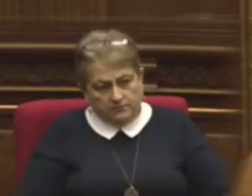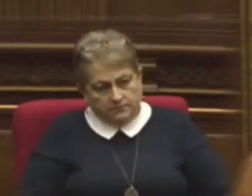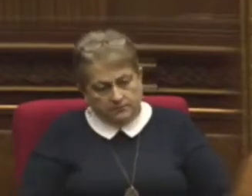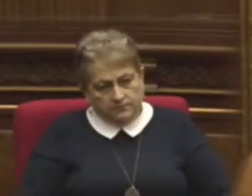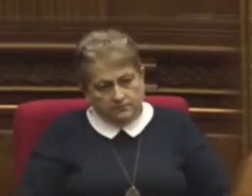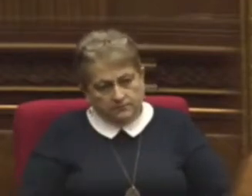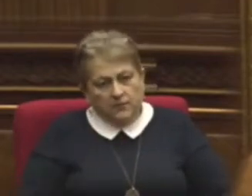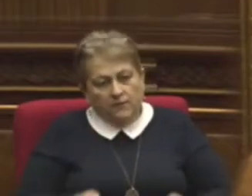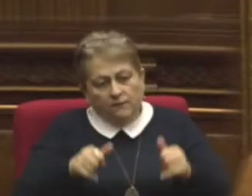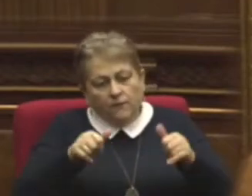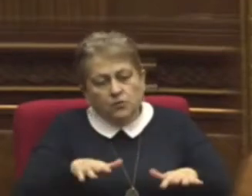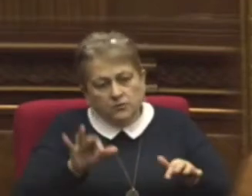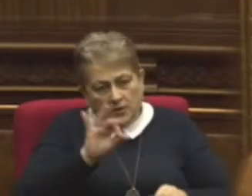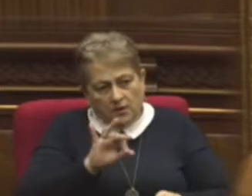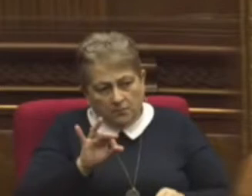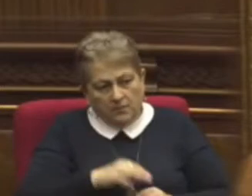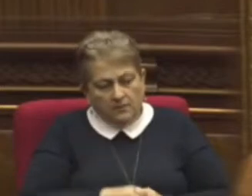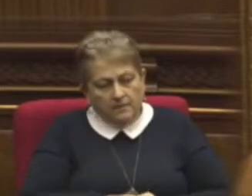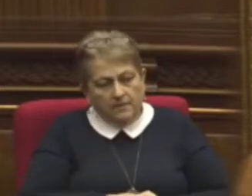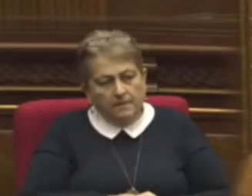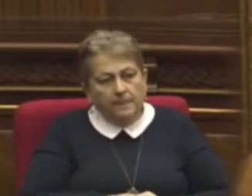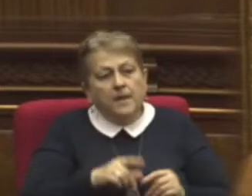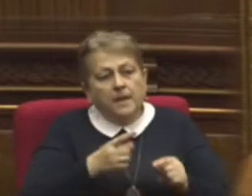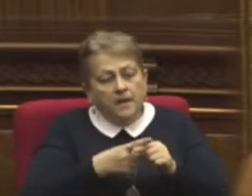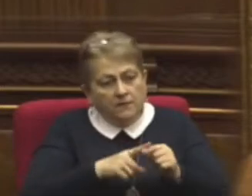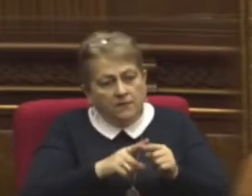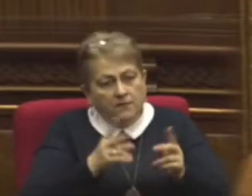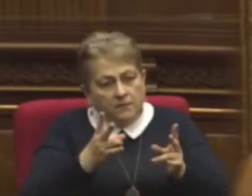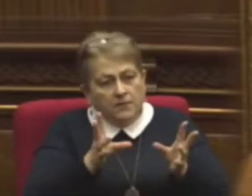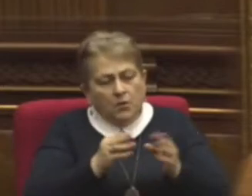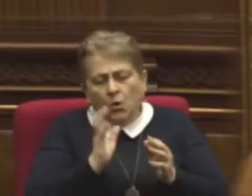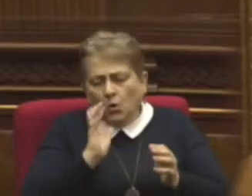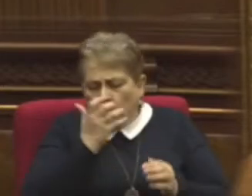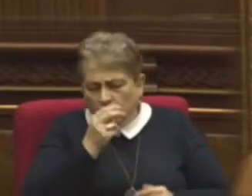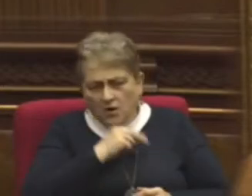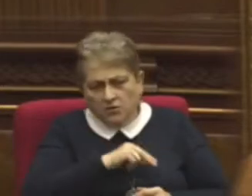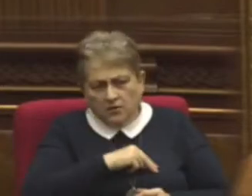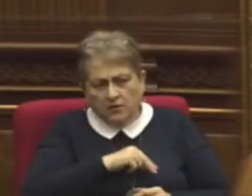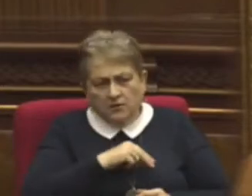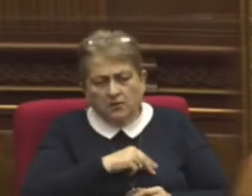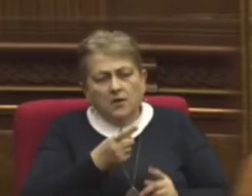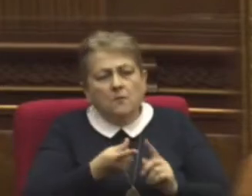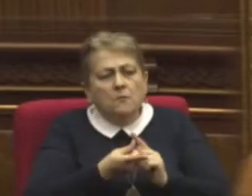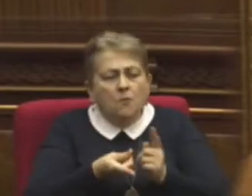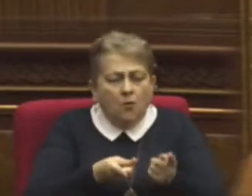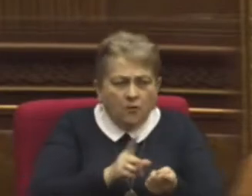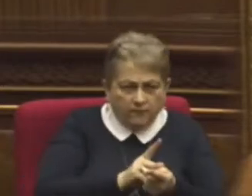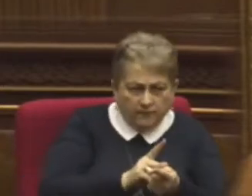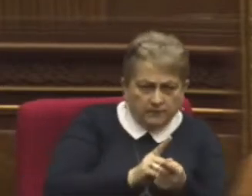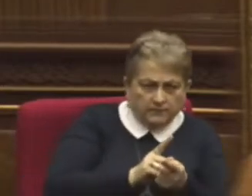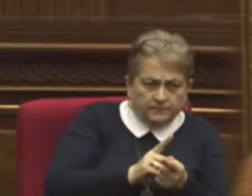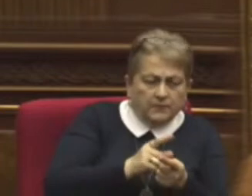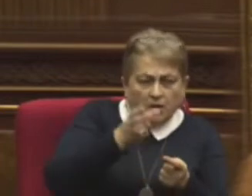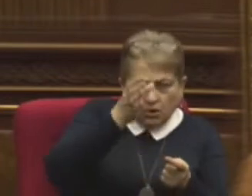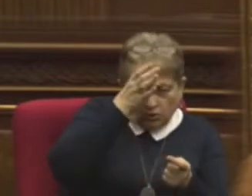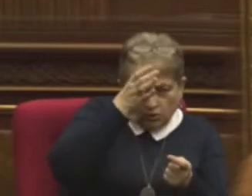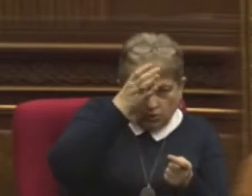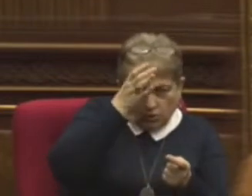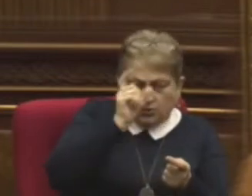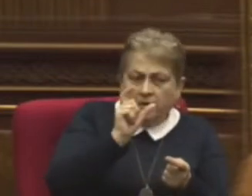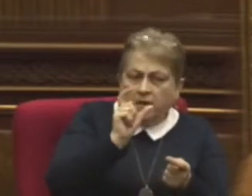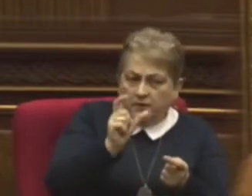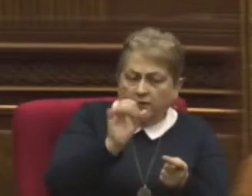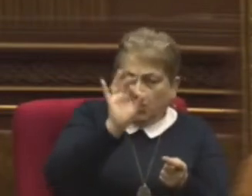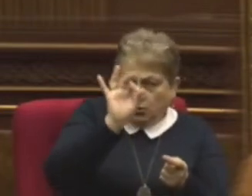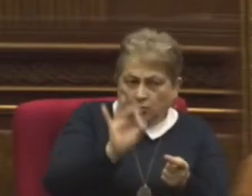պետական որոշումներ կայացնող մարդկանց։ Եվ սրա հետ պետք է լուրջ աշխատանք վարել, որպես սա փոխվի։ Ասեմ, որ գիտությանը